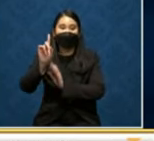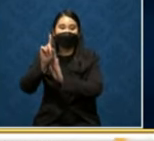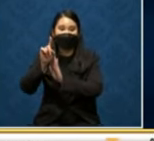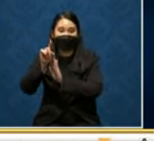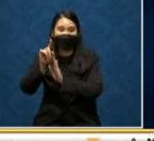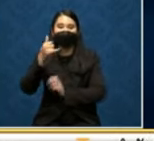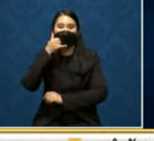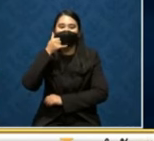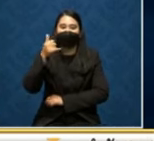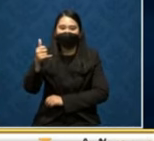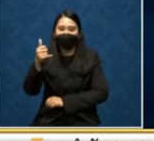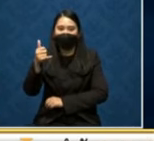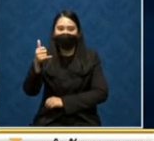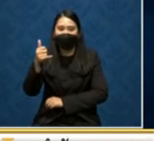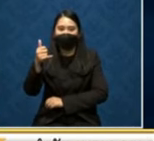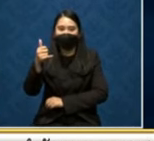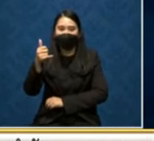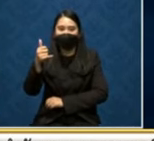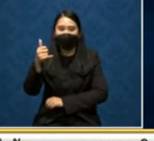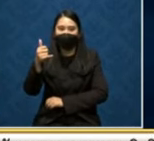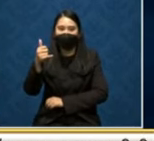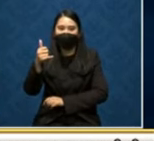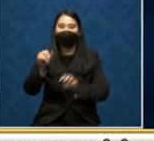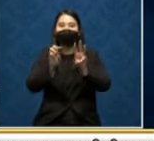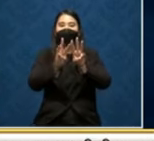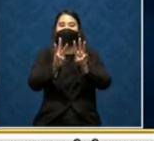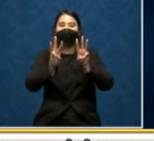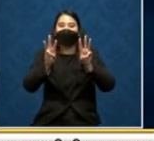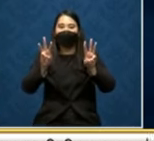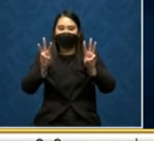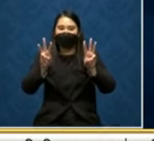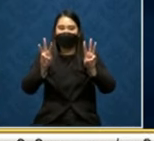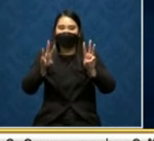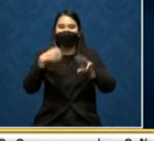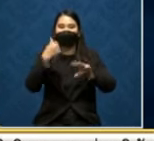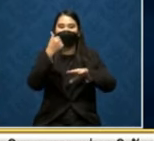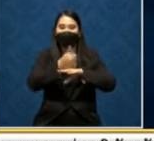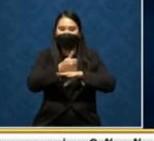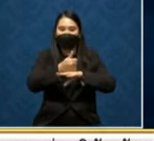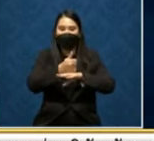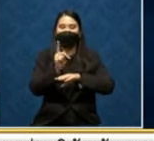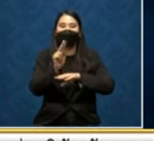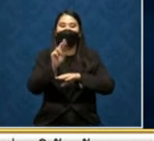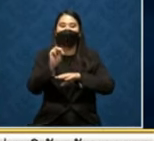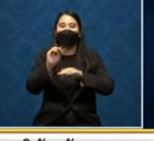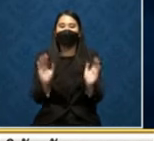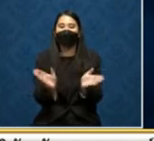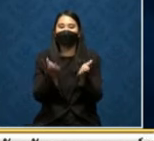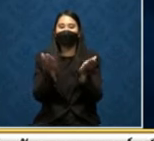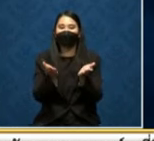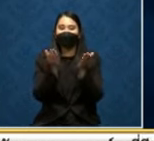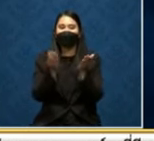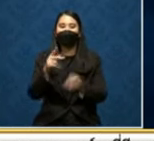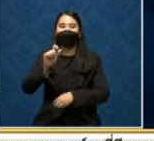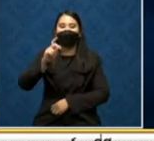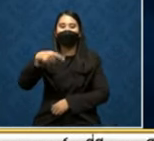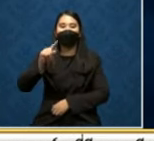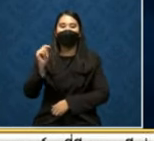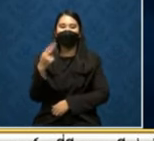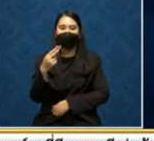เบอร์โทรเดียวกันกับเบอร์โทรที่ขึ้นในเว็บไซต์ของอธิบดีกรมส่งเสริมปกครองท้องถิ่น